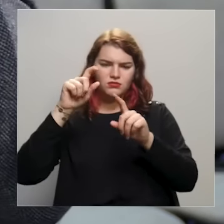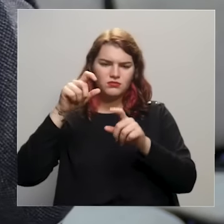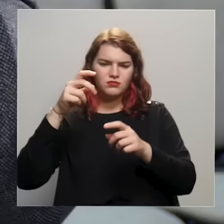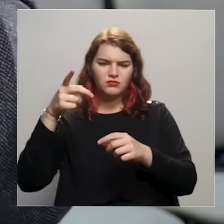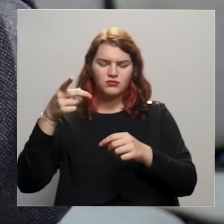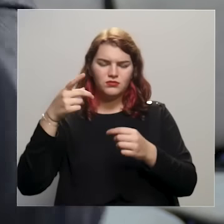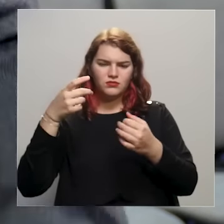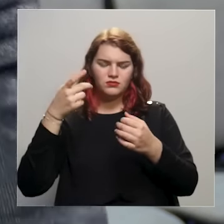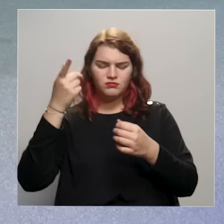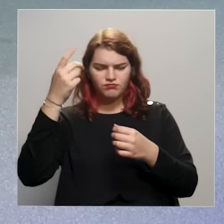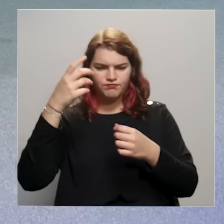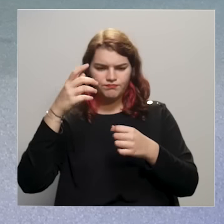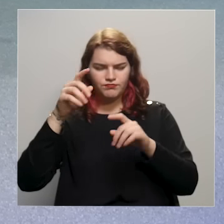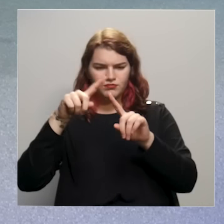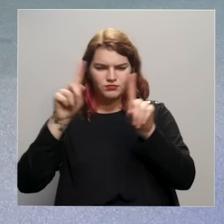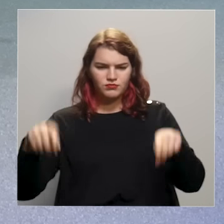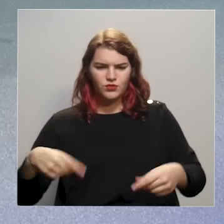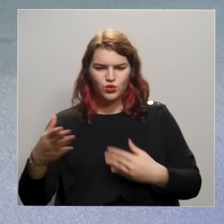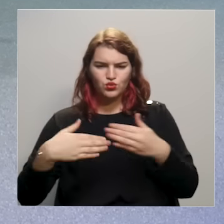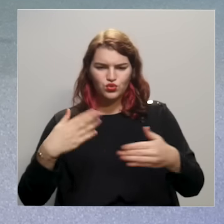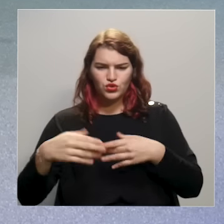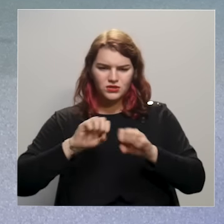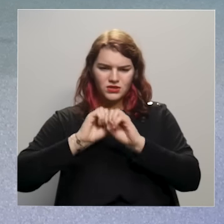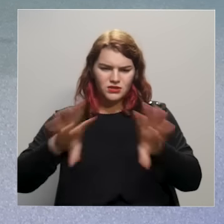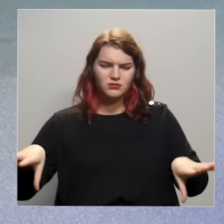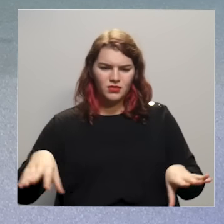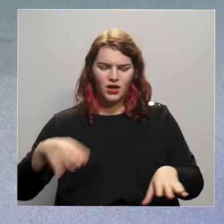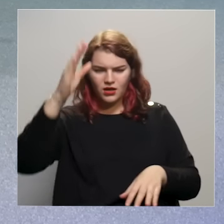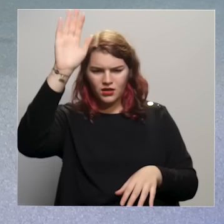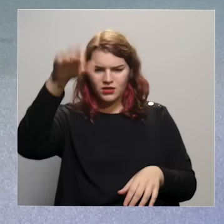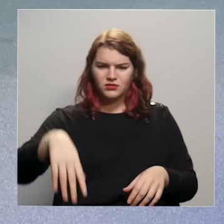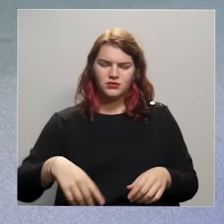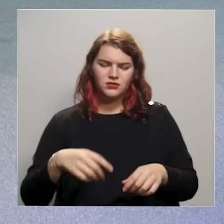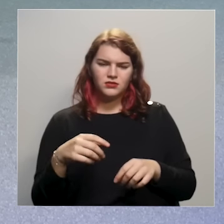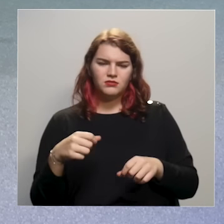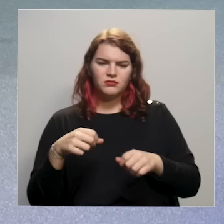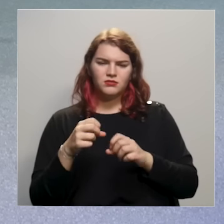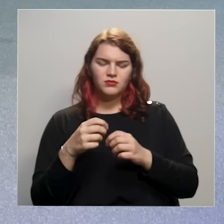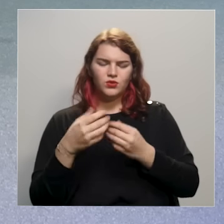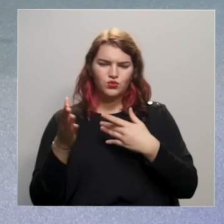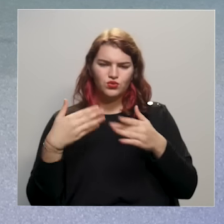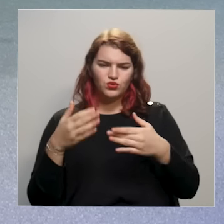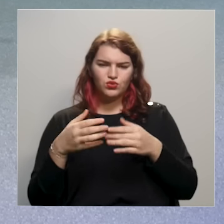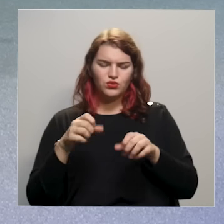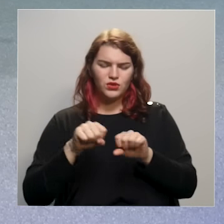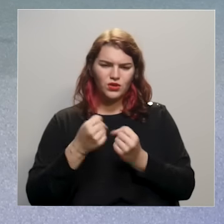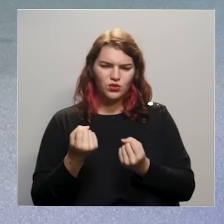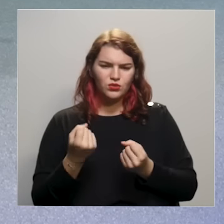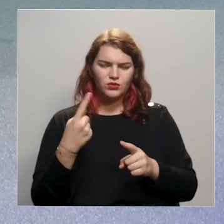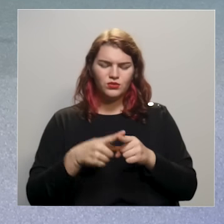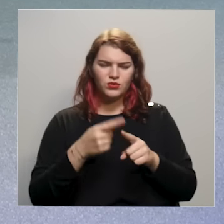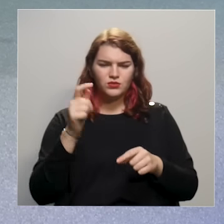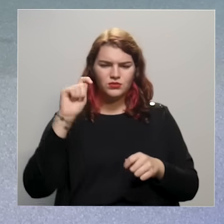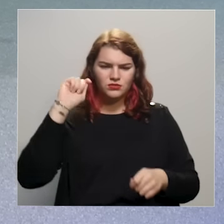nivelul capului. S-a spart sticla, s-a spart acolo jos și ea s-a dus dincolo la